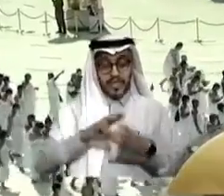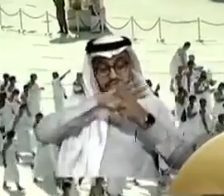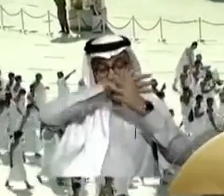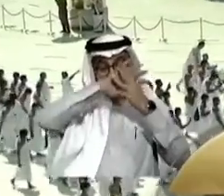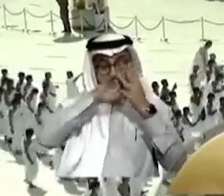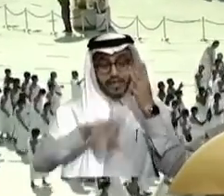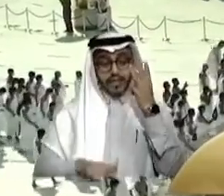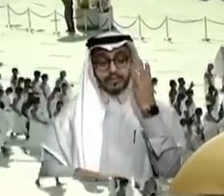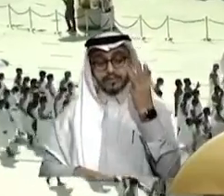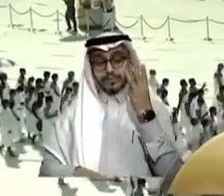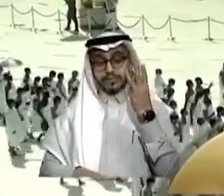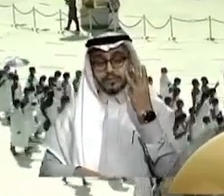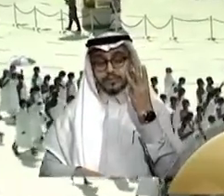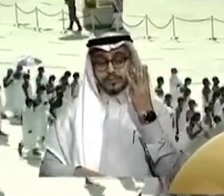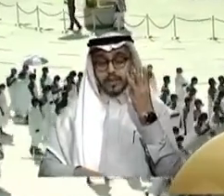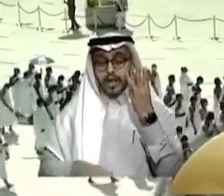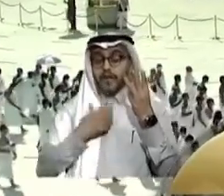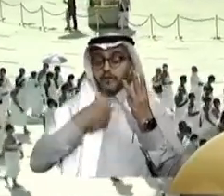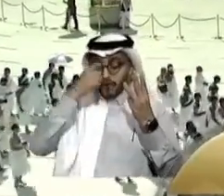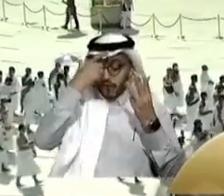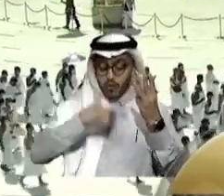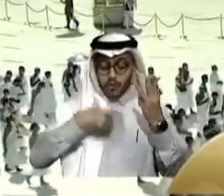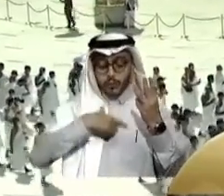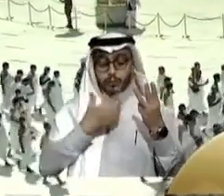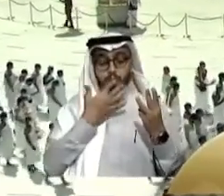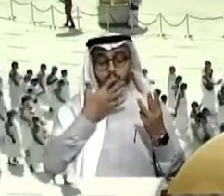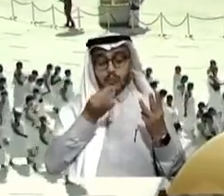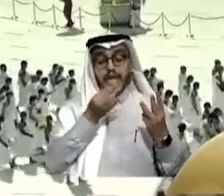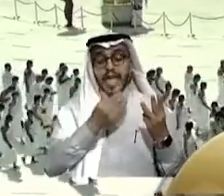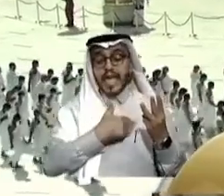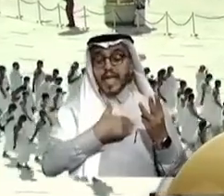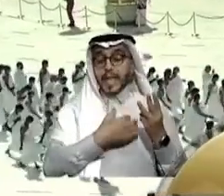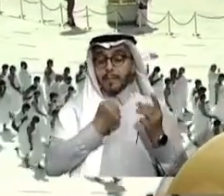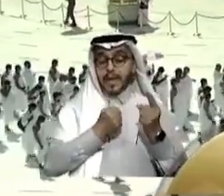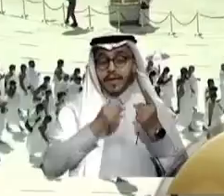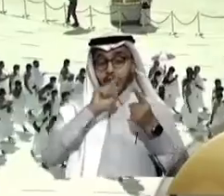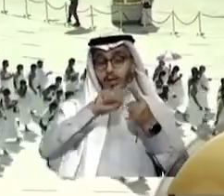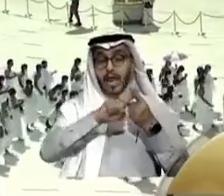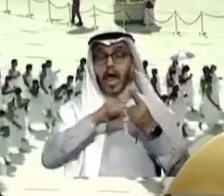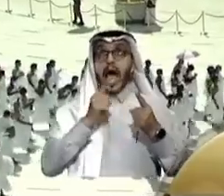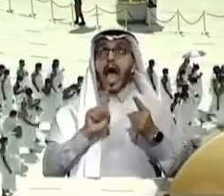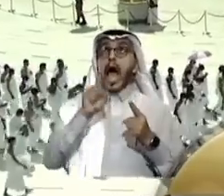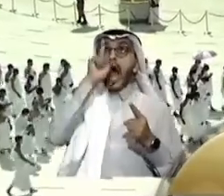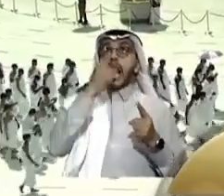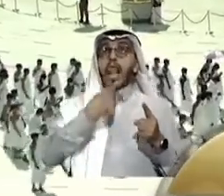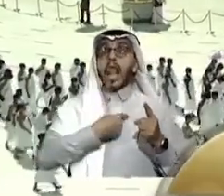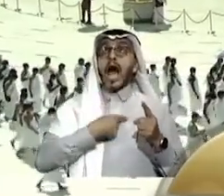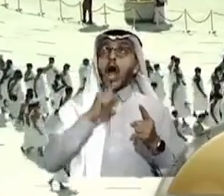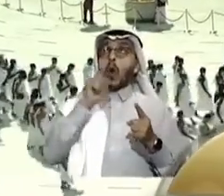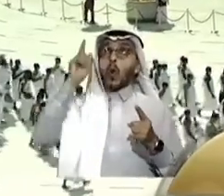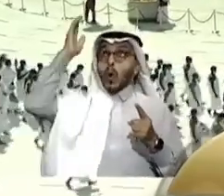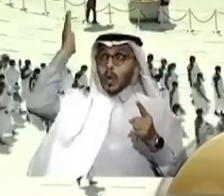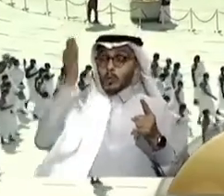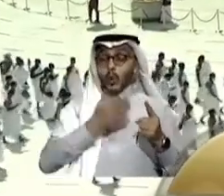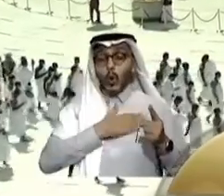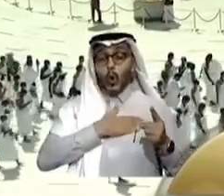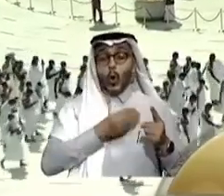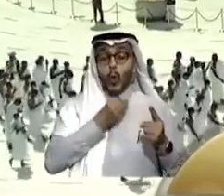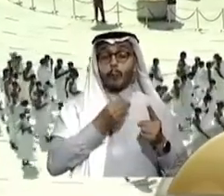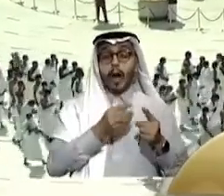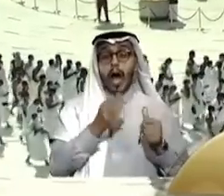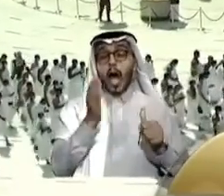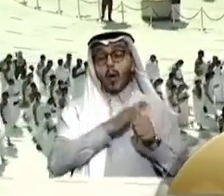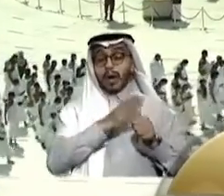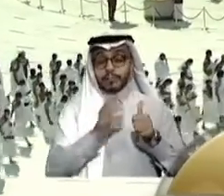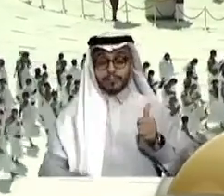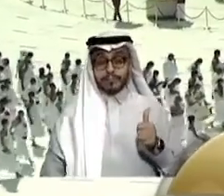ثلاث من كن فيه وجد حلاوة الإيمان، أن يكون الله ورسوله أحب إليه مما